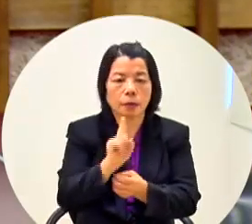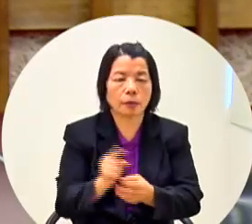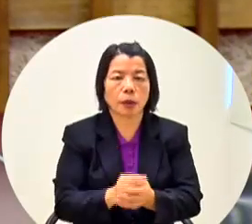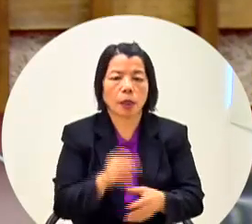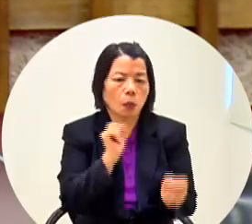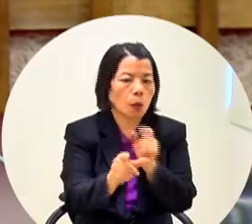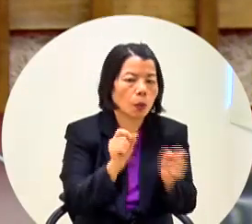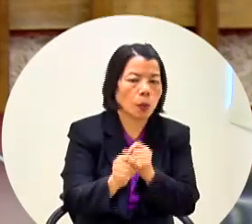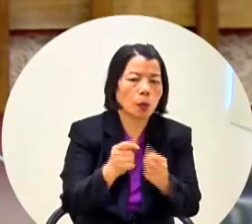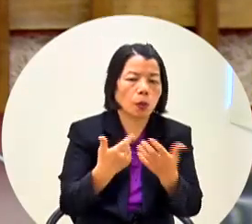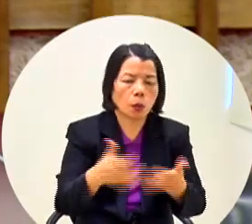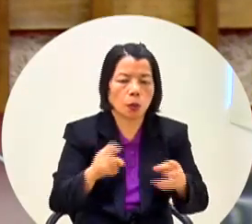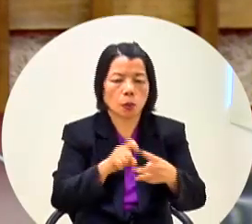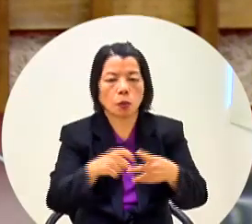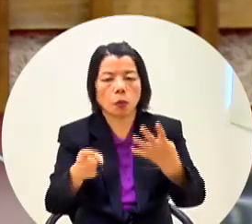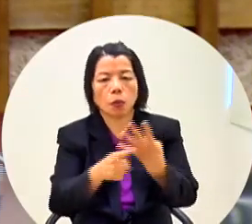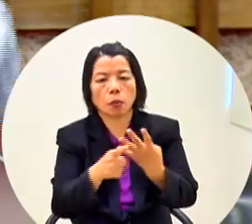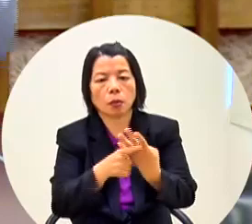有没有过度工业化？